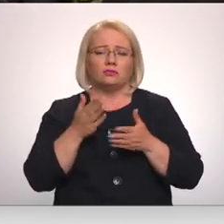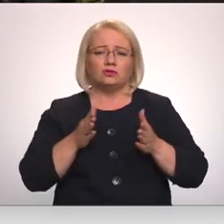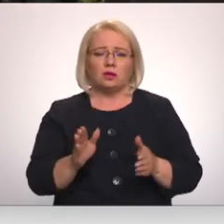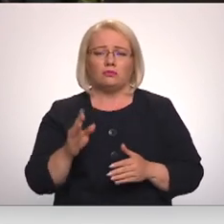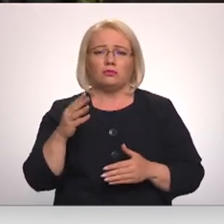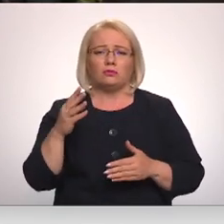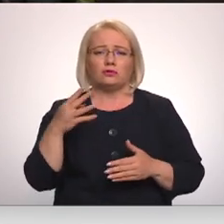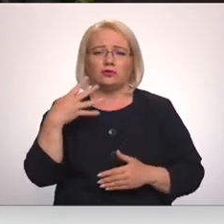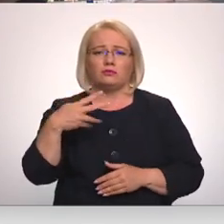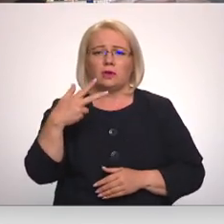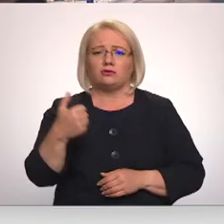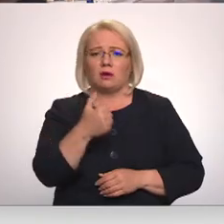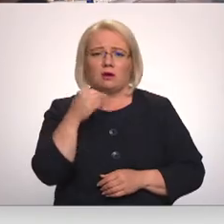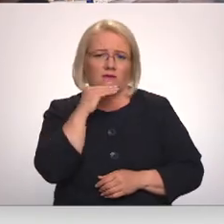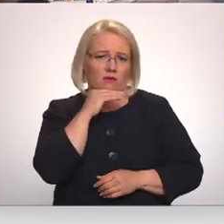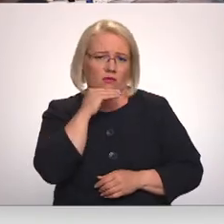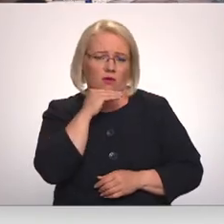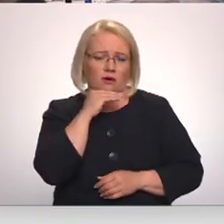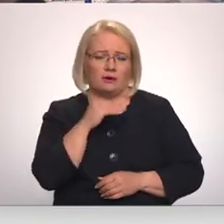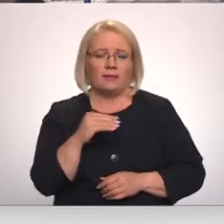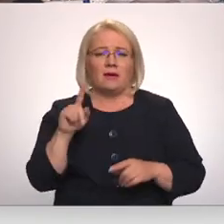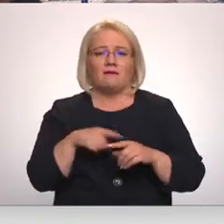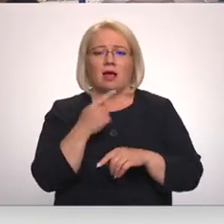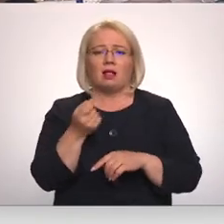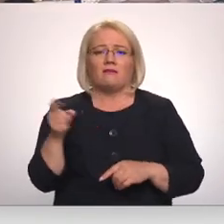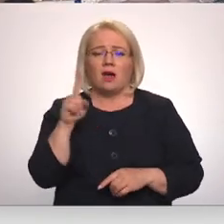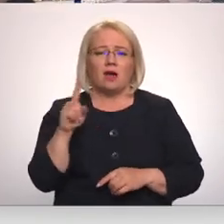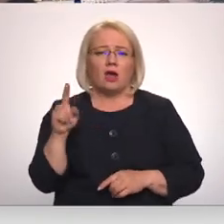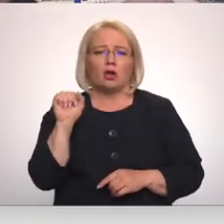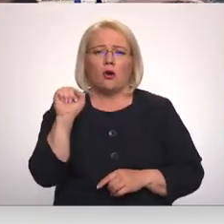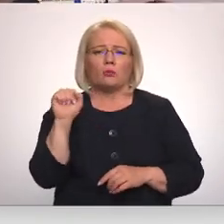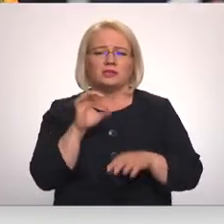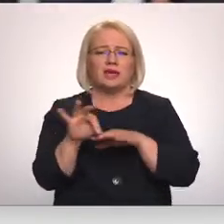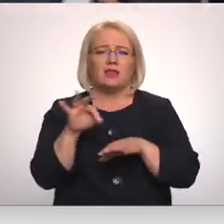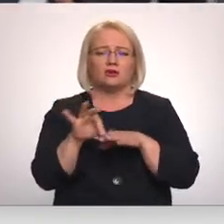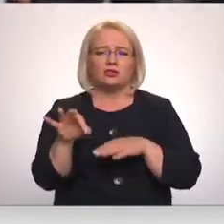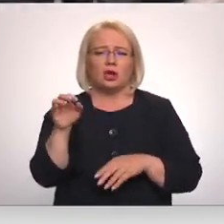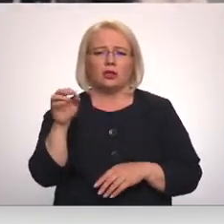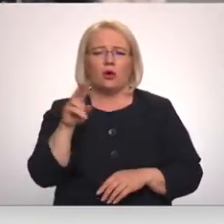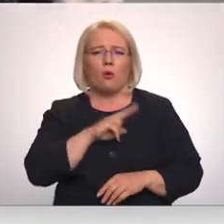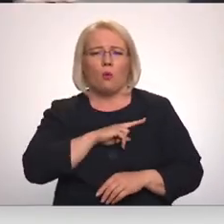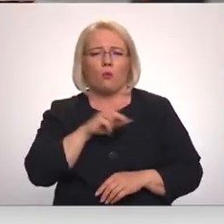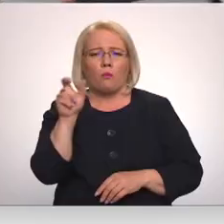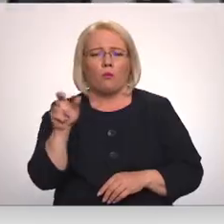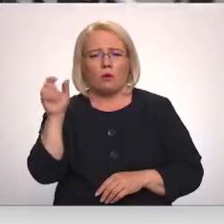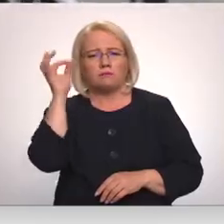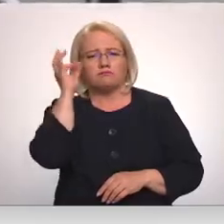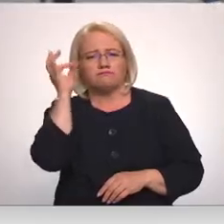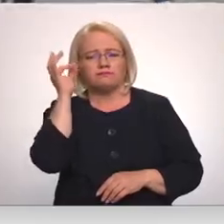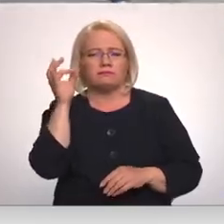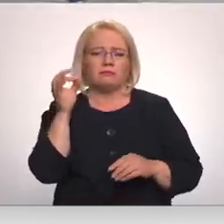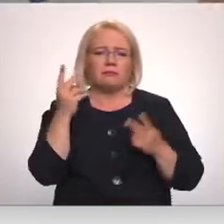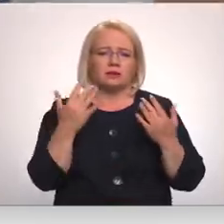43. gada februārī. Vēl vairāki komunistiskā genocīda upuru atceres pasākumi šodien norisinājās